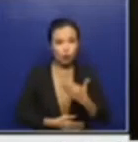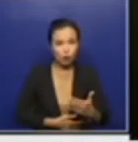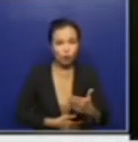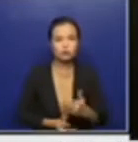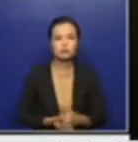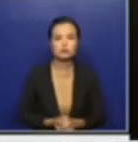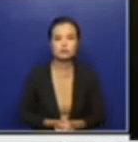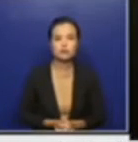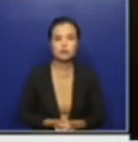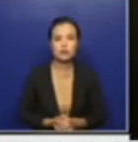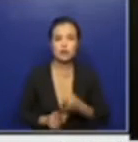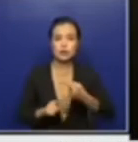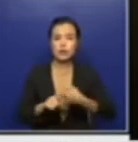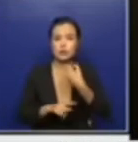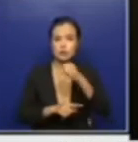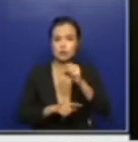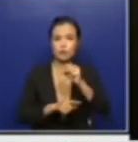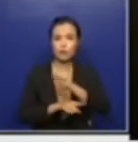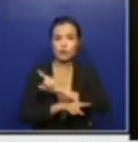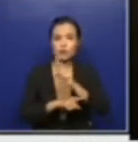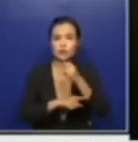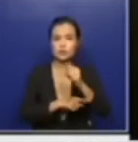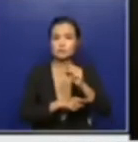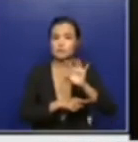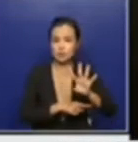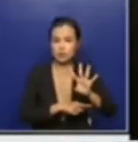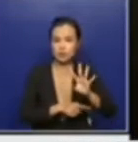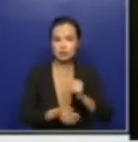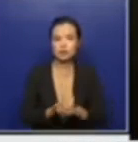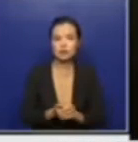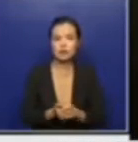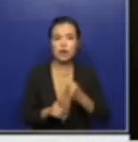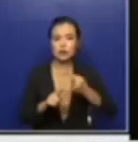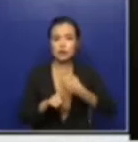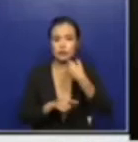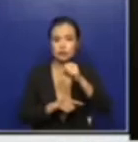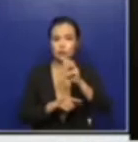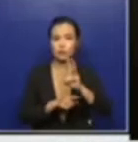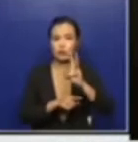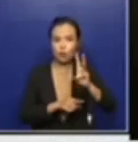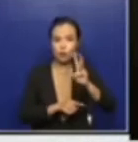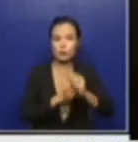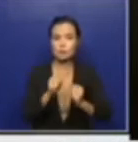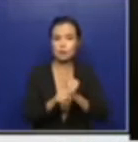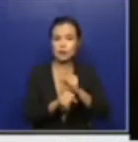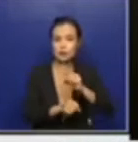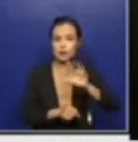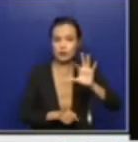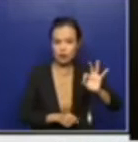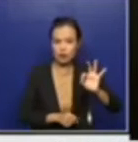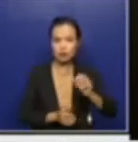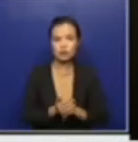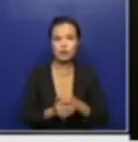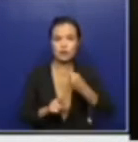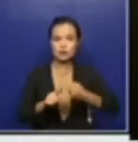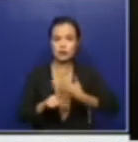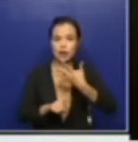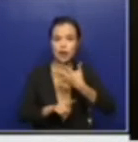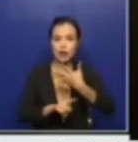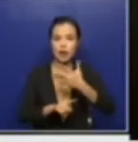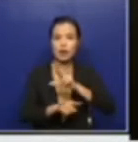ณ์14ตุลา6ตุลาคม19หรือพฤษภาคม